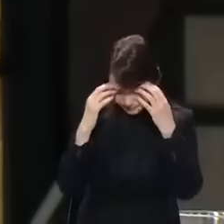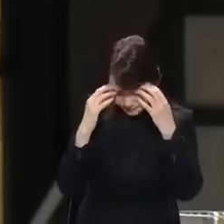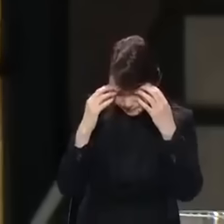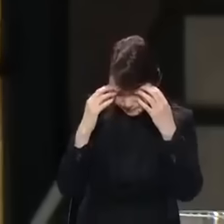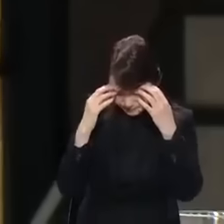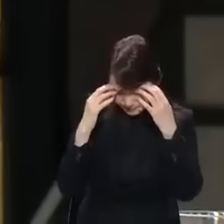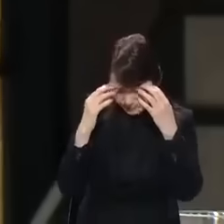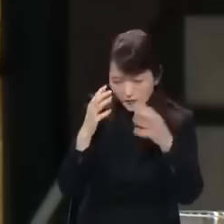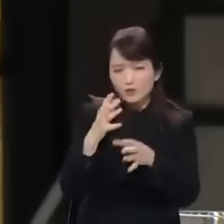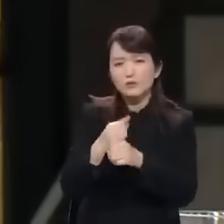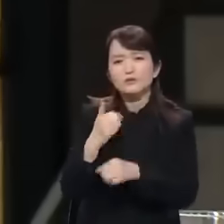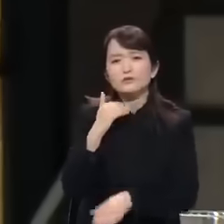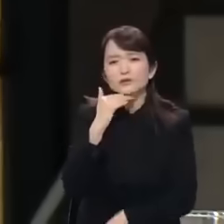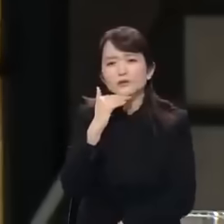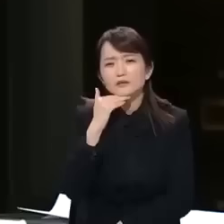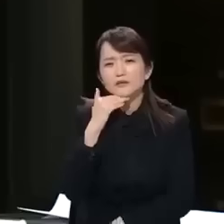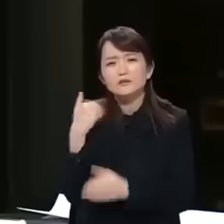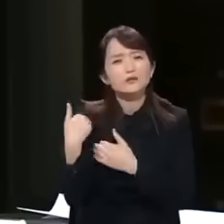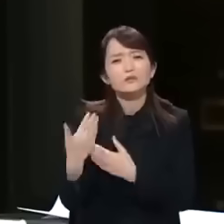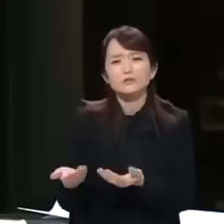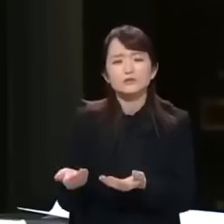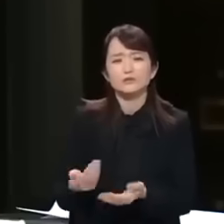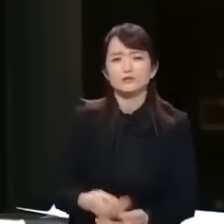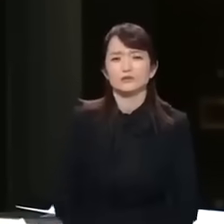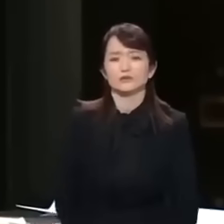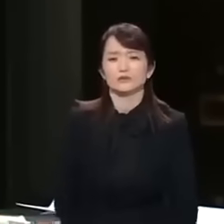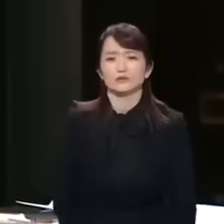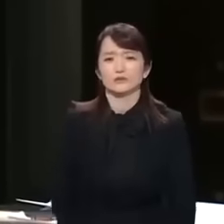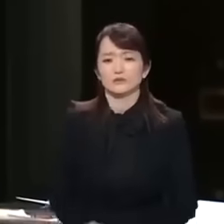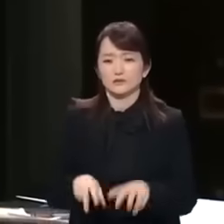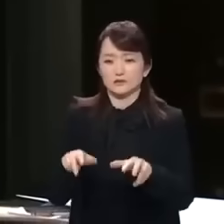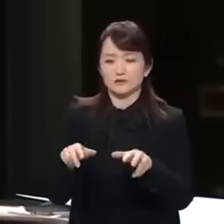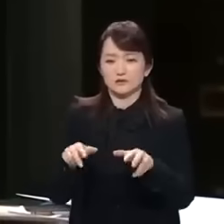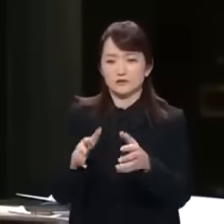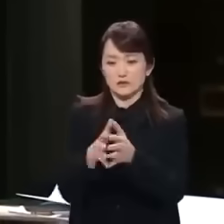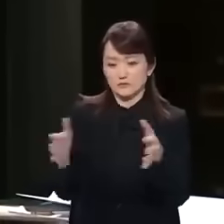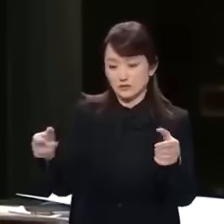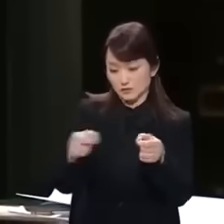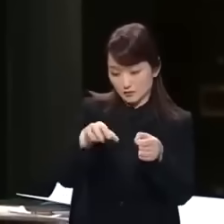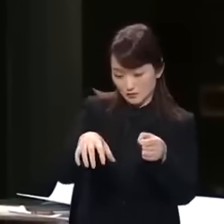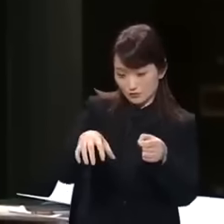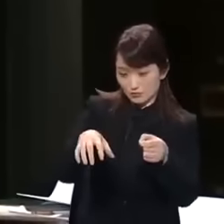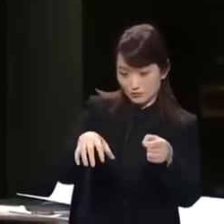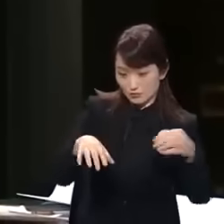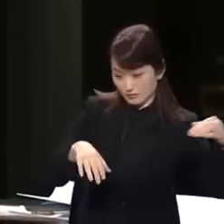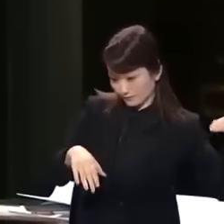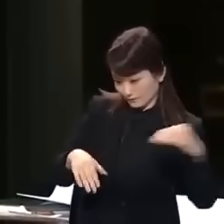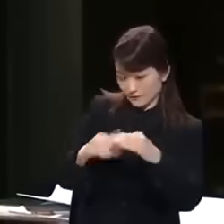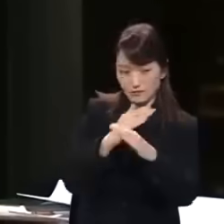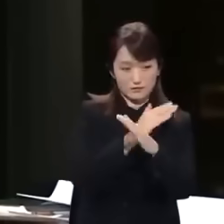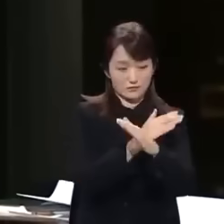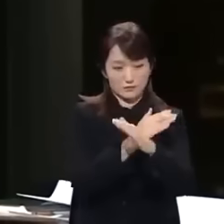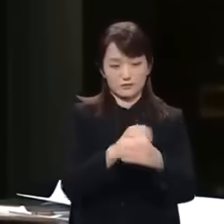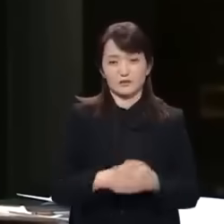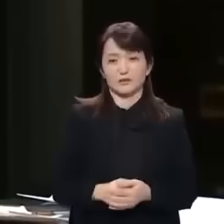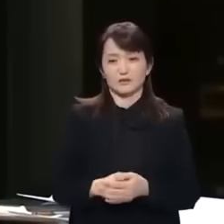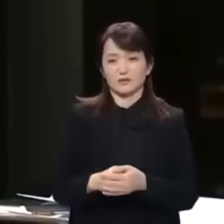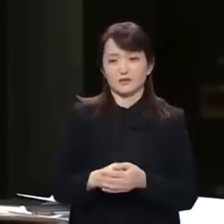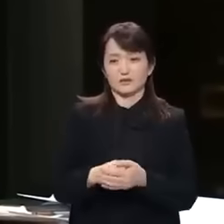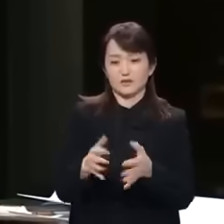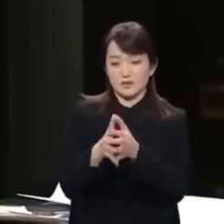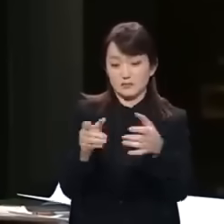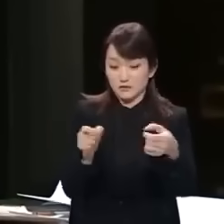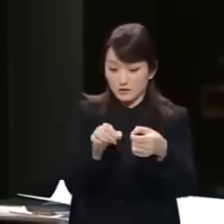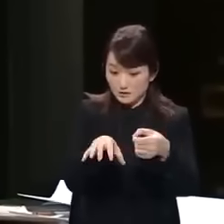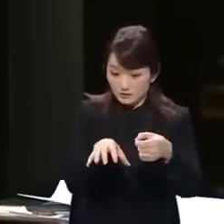두고 볼 겁니까? 자, 지금 입차 금지를 시키니까 주차장 입구를 막고 이제는 앞에 차를